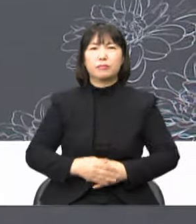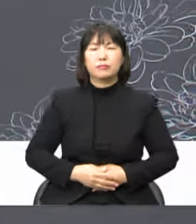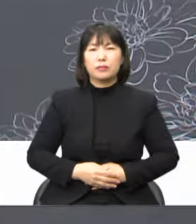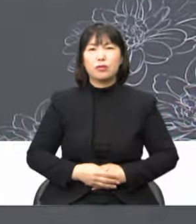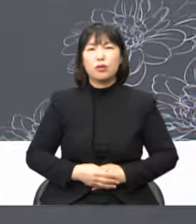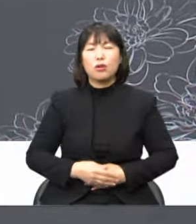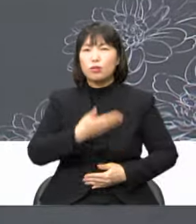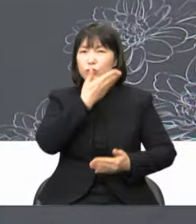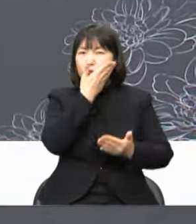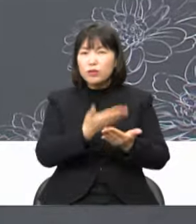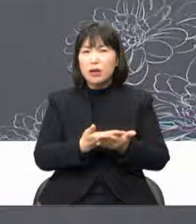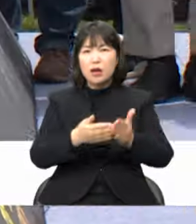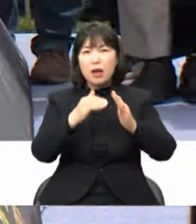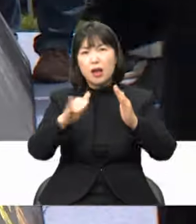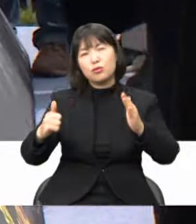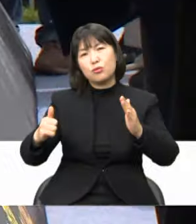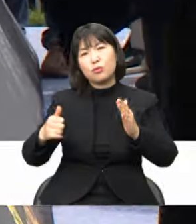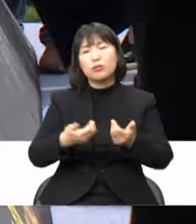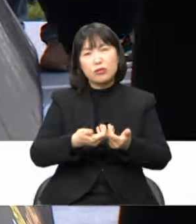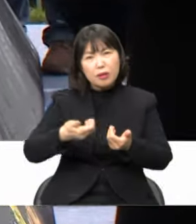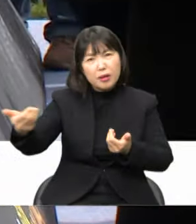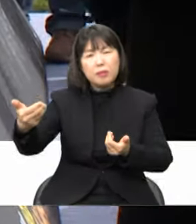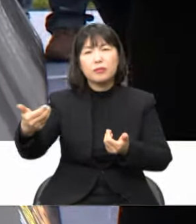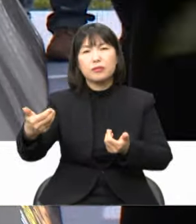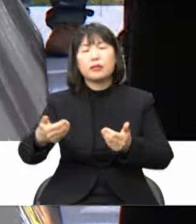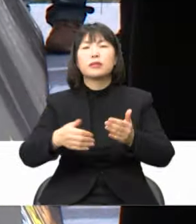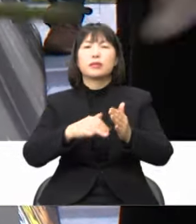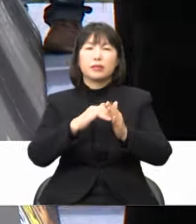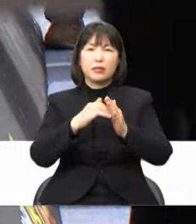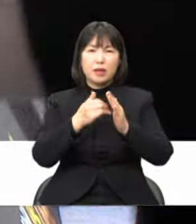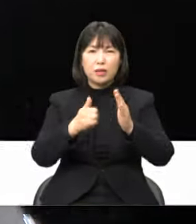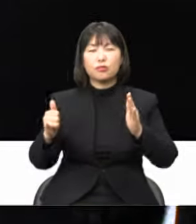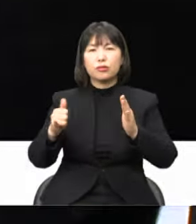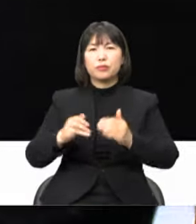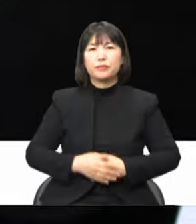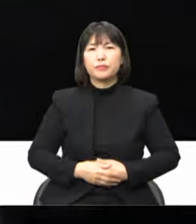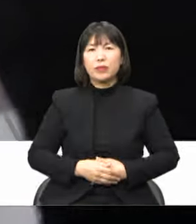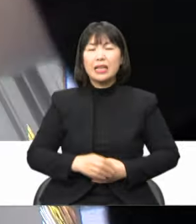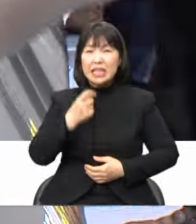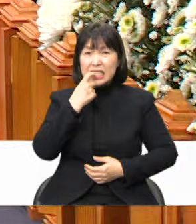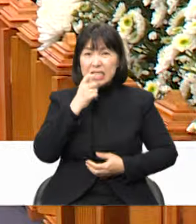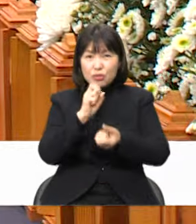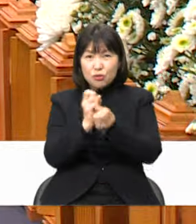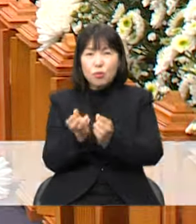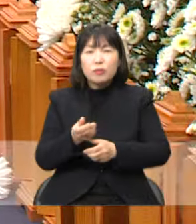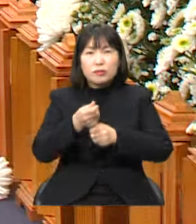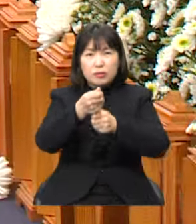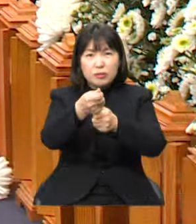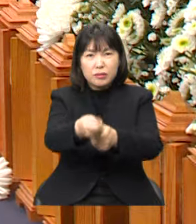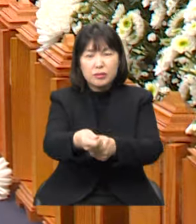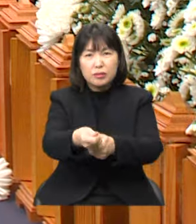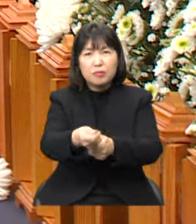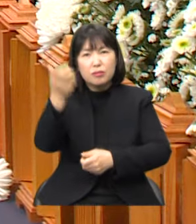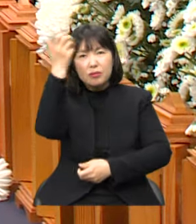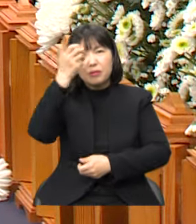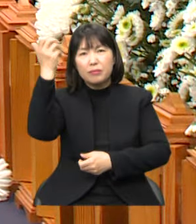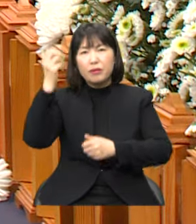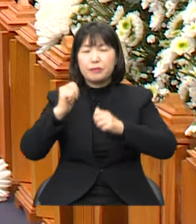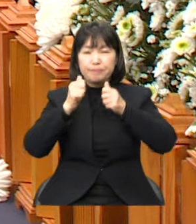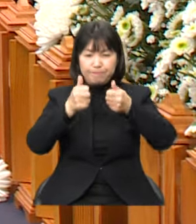가족을 잃은 유가족들 국가을 올리며 고인의 쓸 길입니다 올해로 열